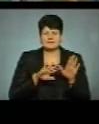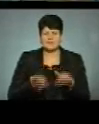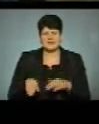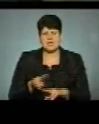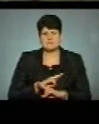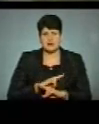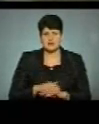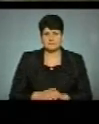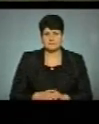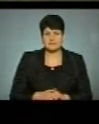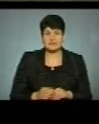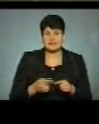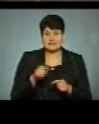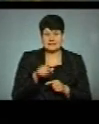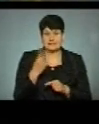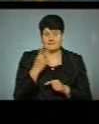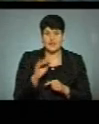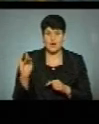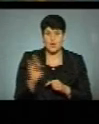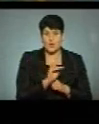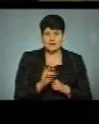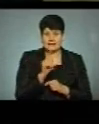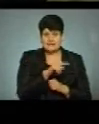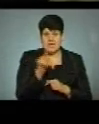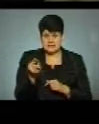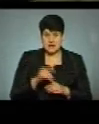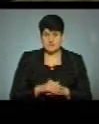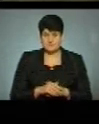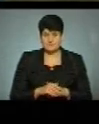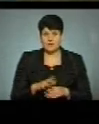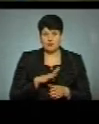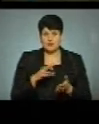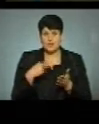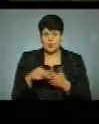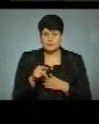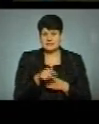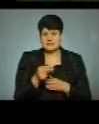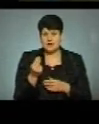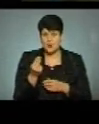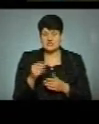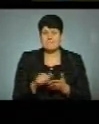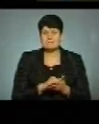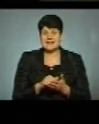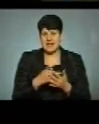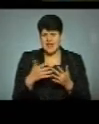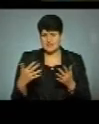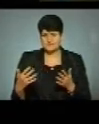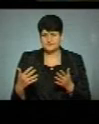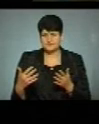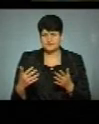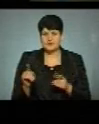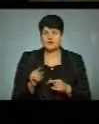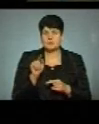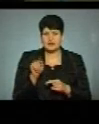смерті. От саме цих дві гойдалки, оця і ця, був закуплений за ті гроші матеріал,